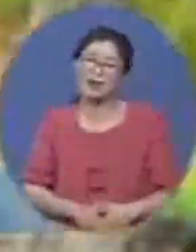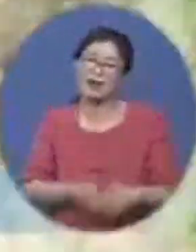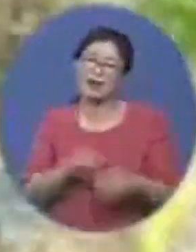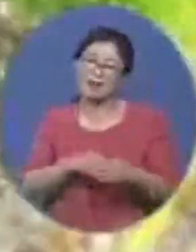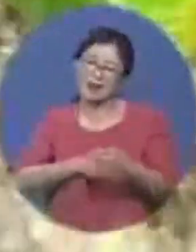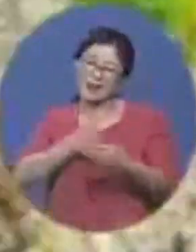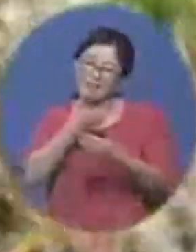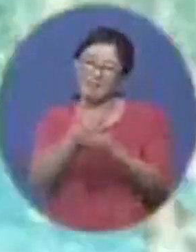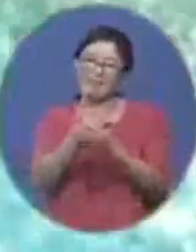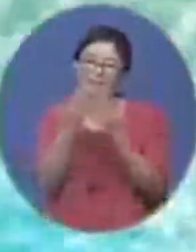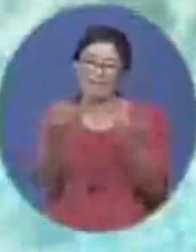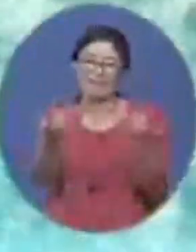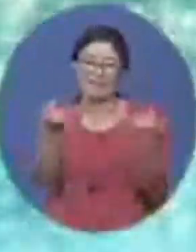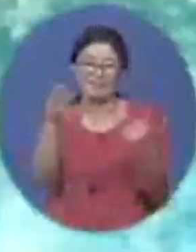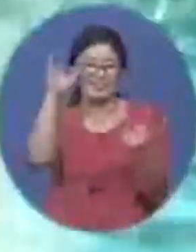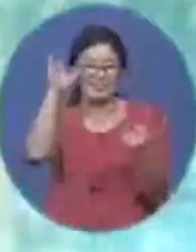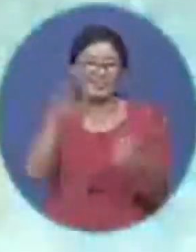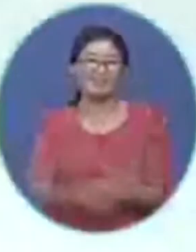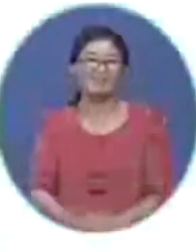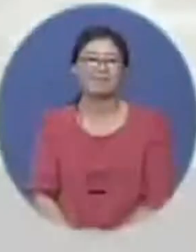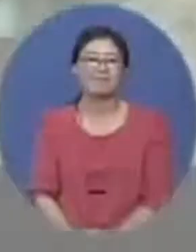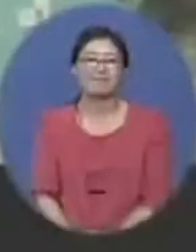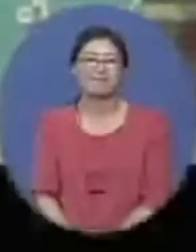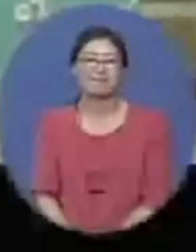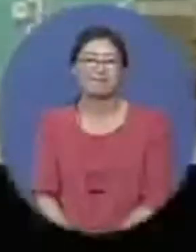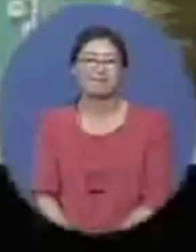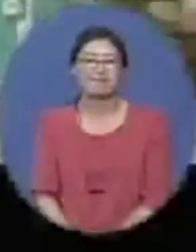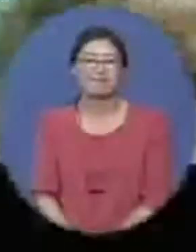얻을 것으로 기대됩니다.